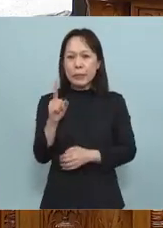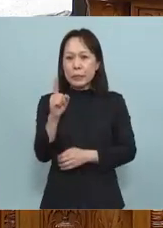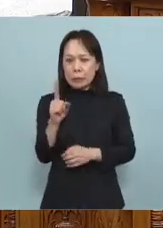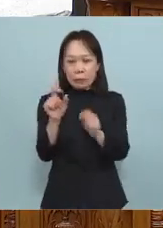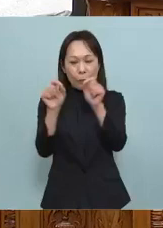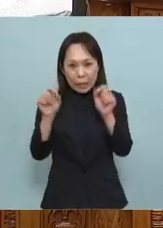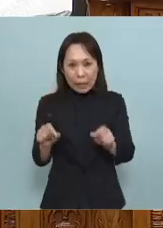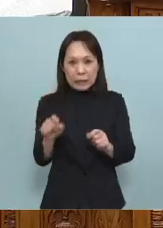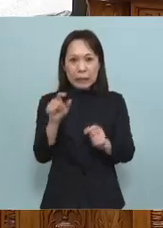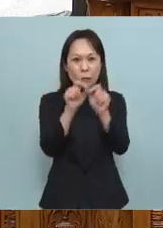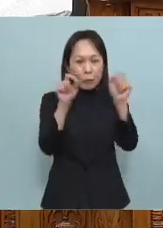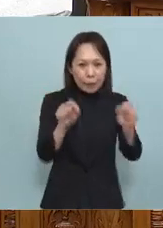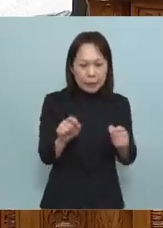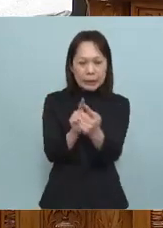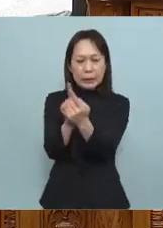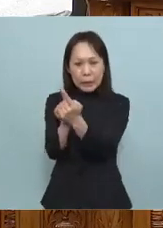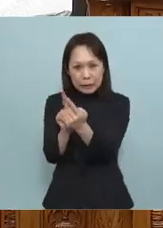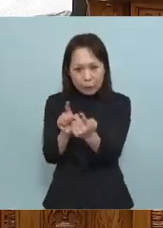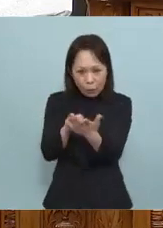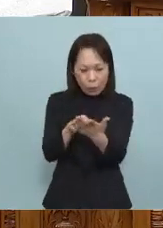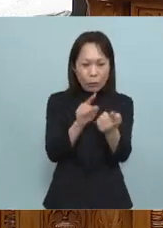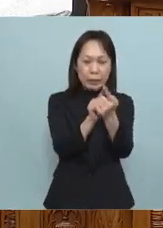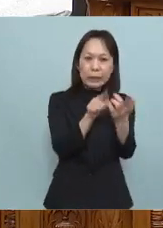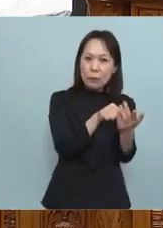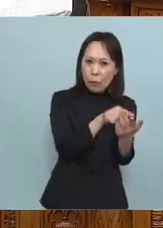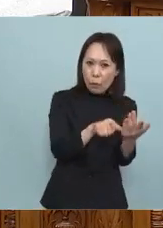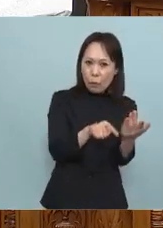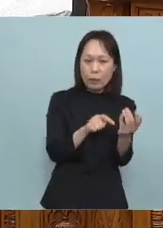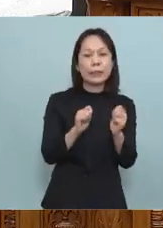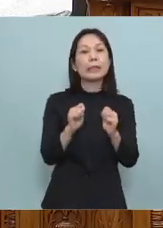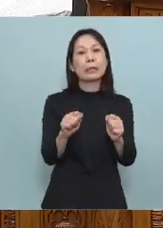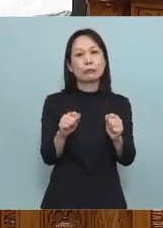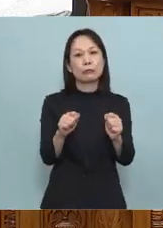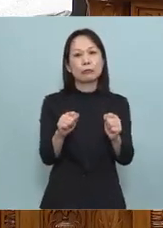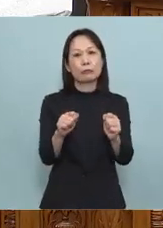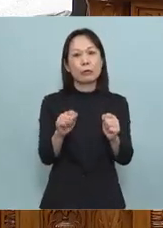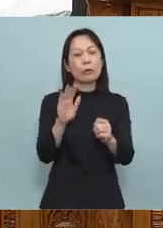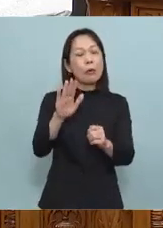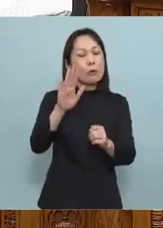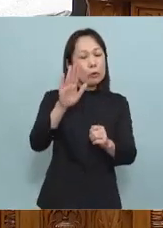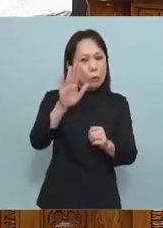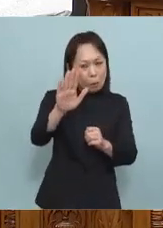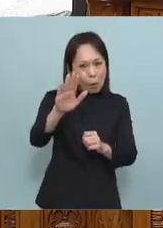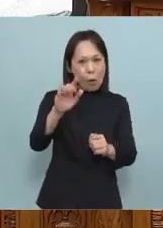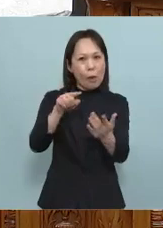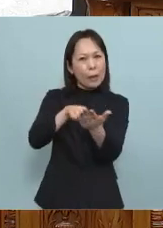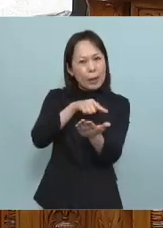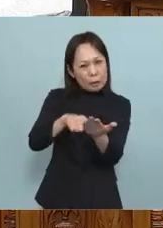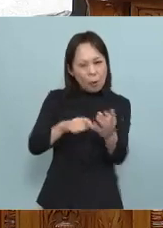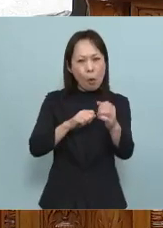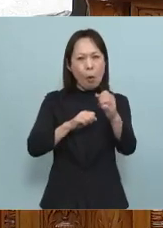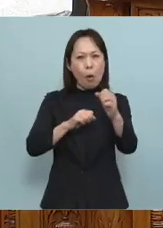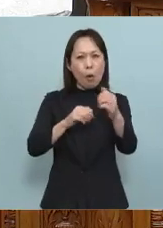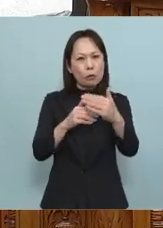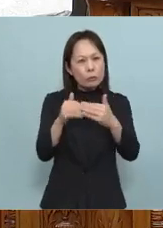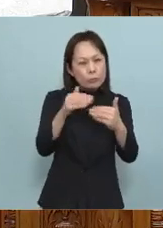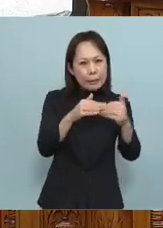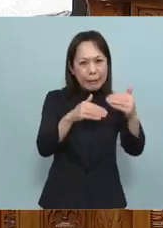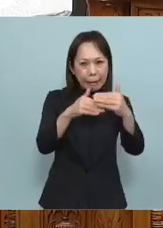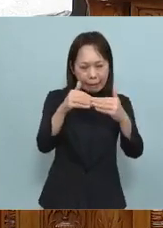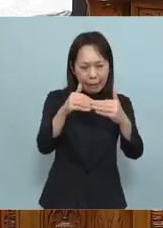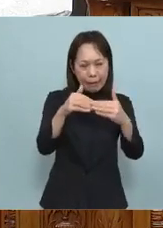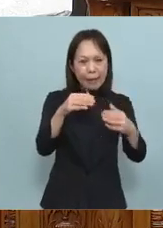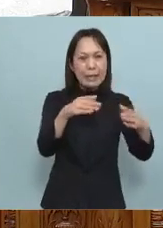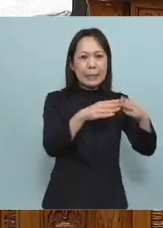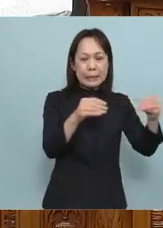問題に対応してきております。今後とも目に見える取り組みを積み上げることによって日米地位協定